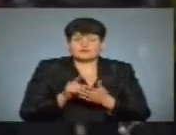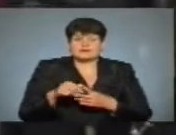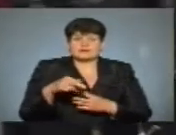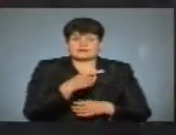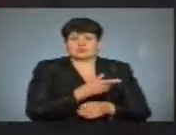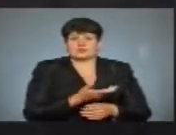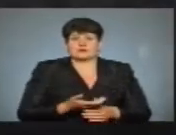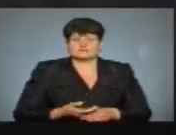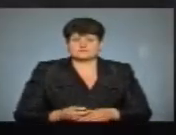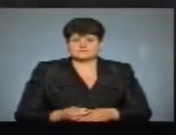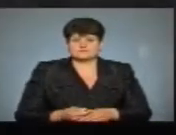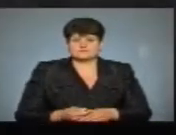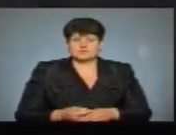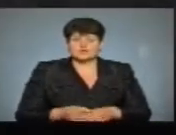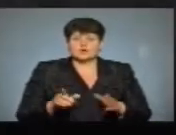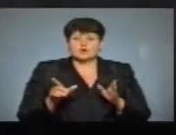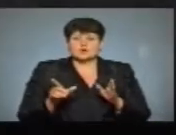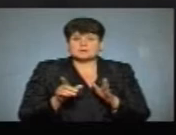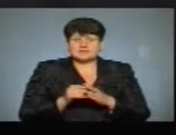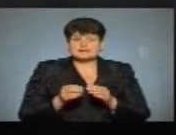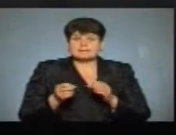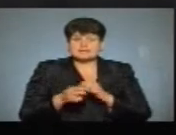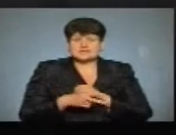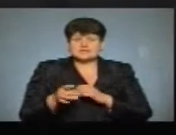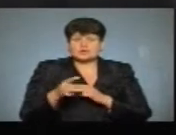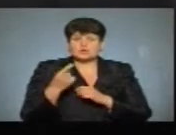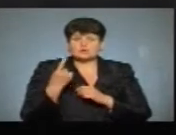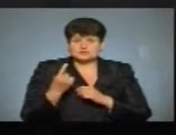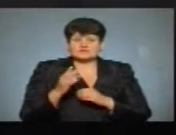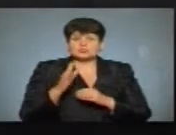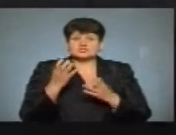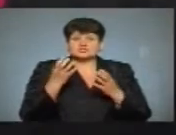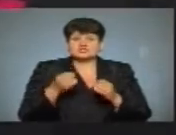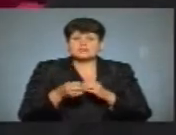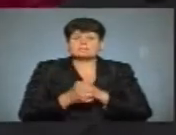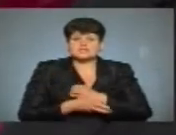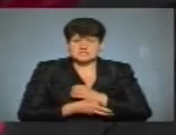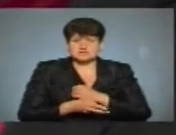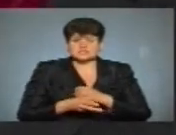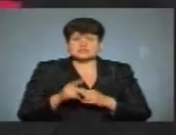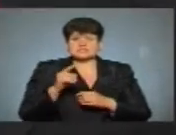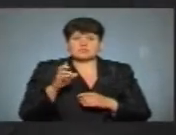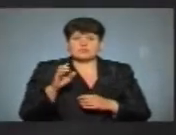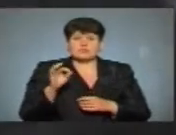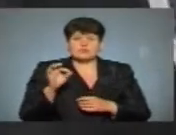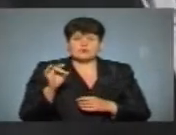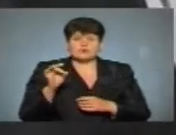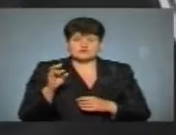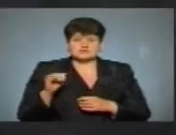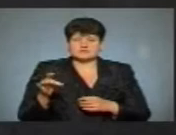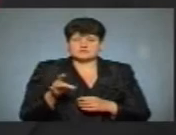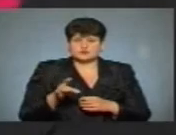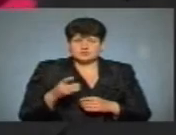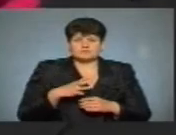туди? Об'єднати бідні райони в один, він ще стане біднішим. Діло в тому, що Зборівщина, нам сьогодні прикро